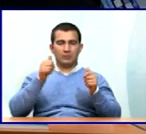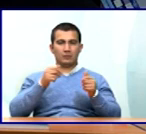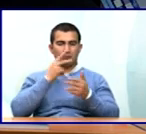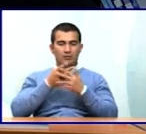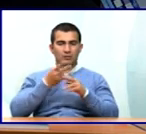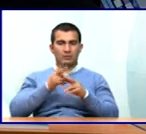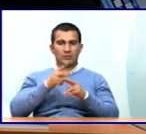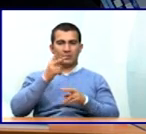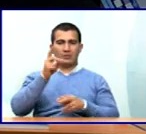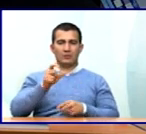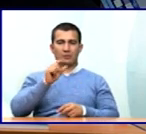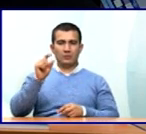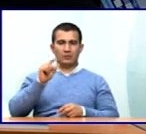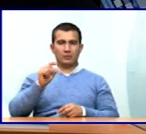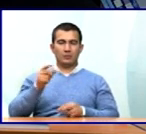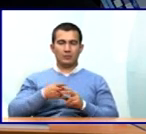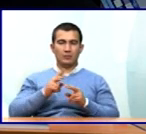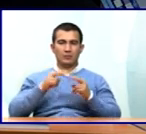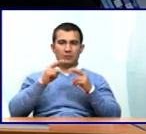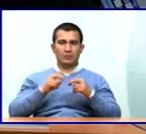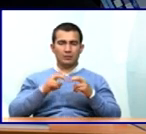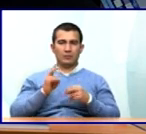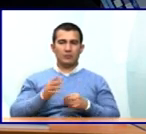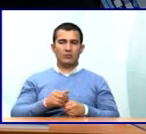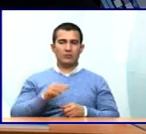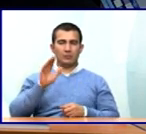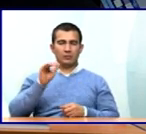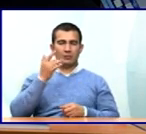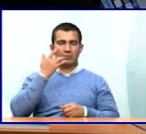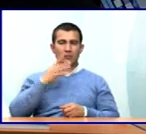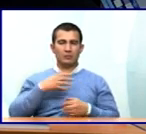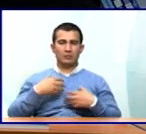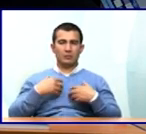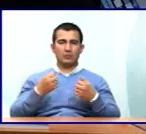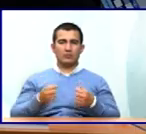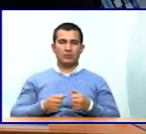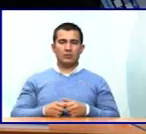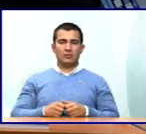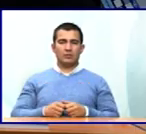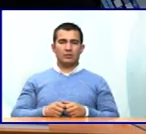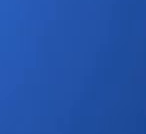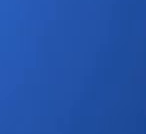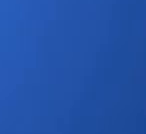qiziqib ko'ring. Shuning bilan darsimiz yakunlandi. Xayr, ko'rishguncha salomat bo'ling.